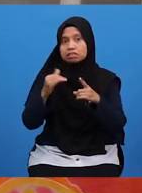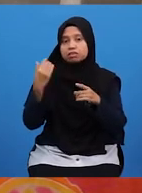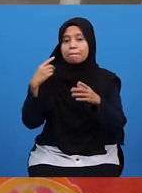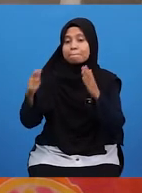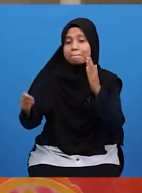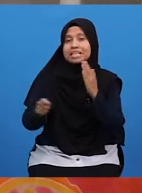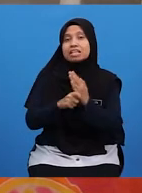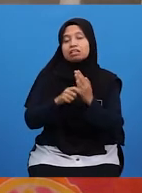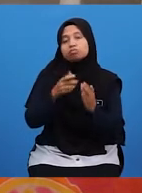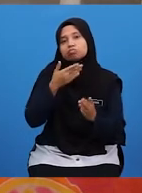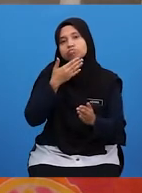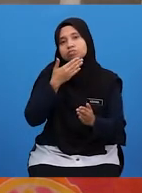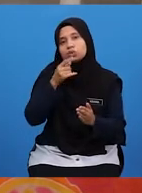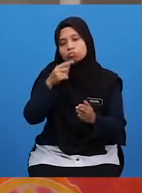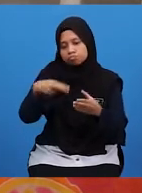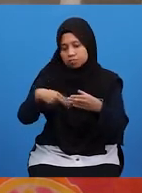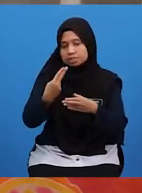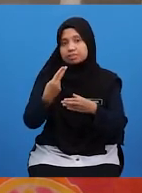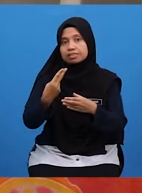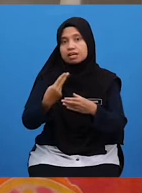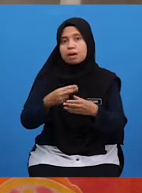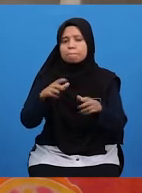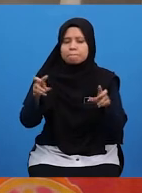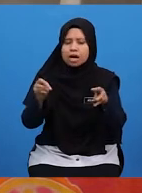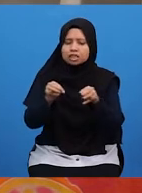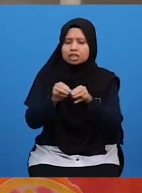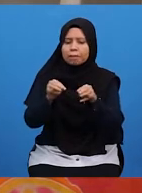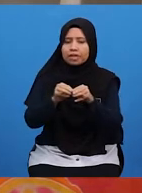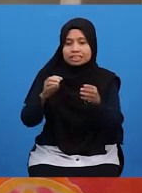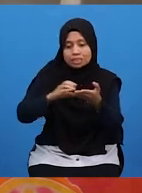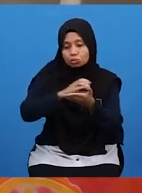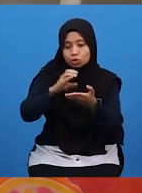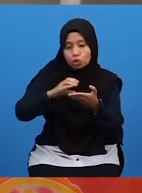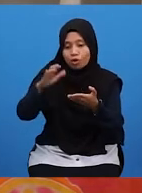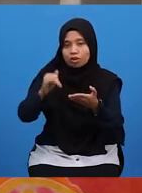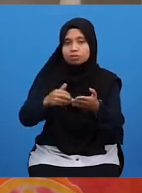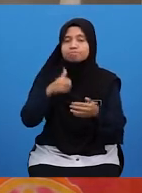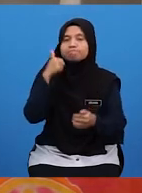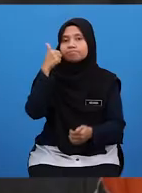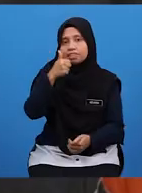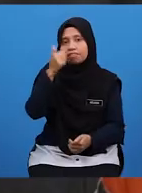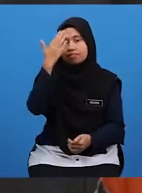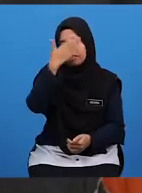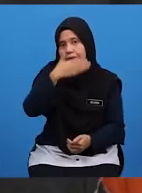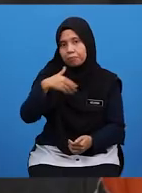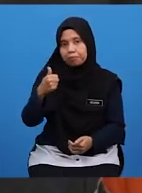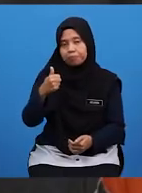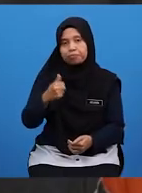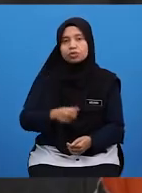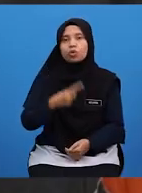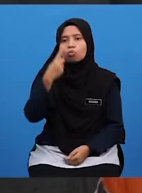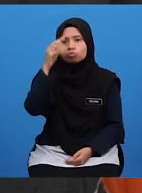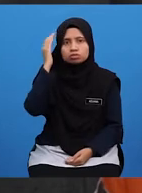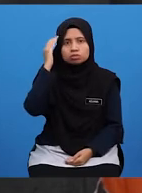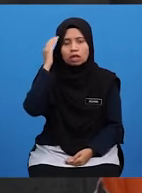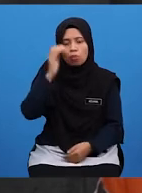warna. Ia menghasilkan pelbagai kesan corak yang menarik. Untuk pengetahuan